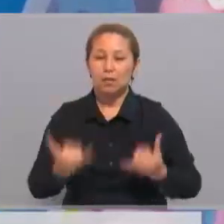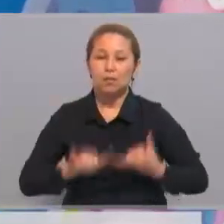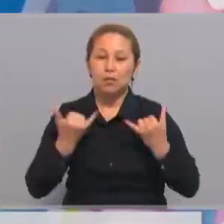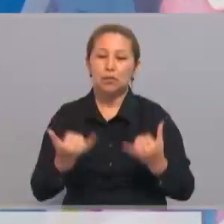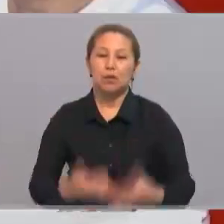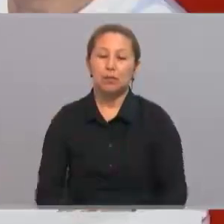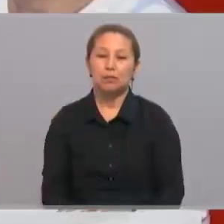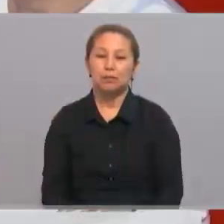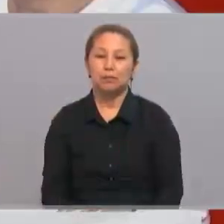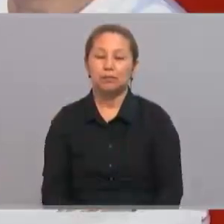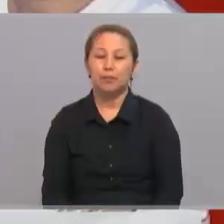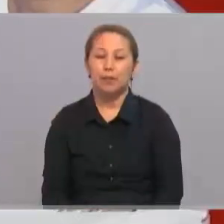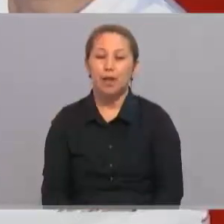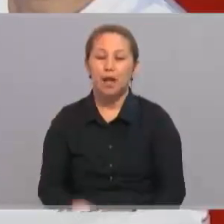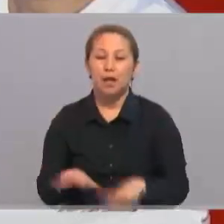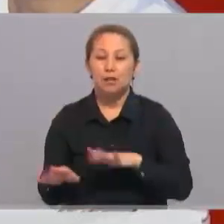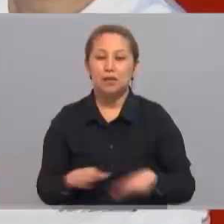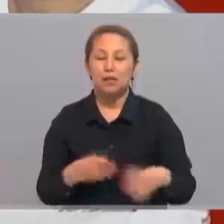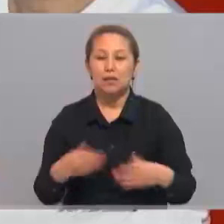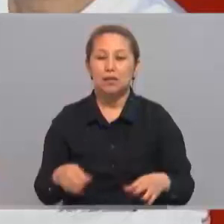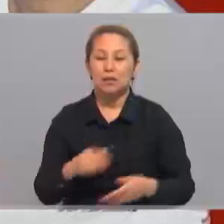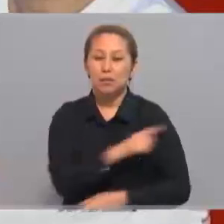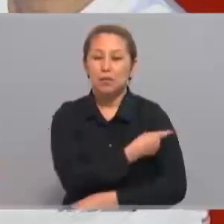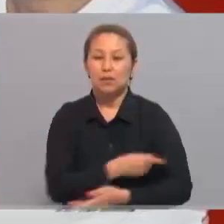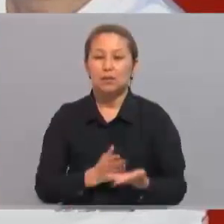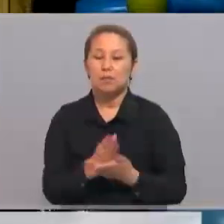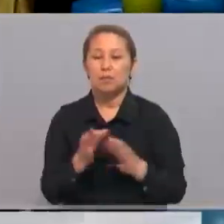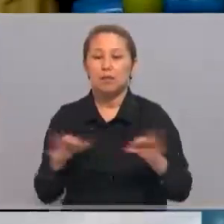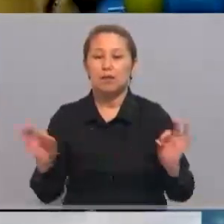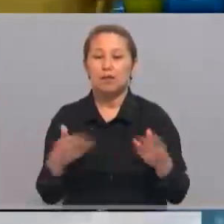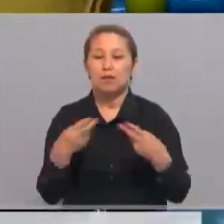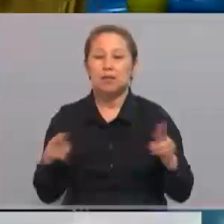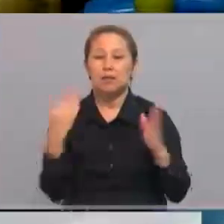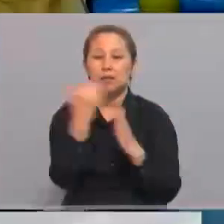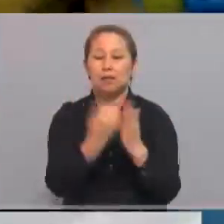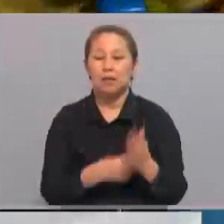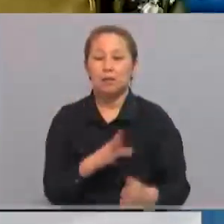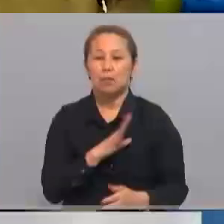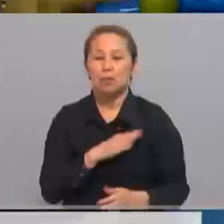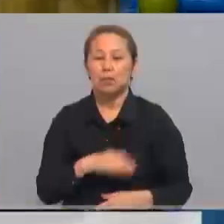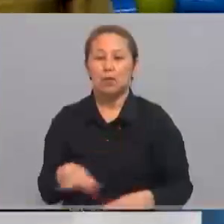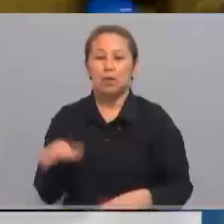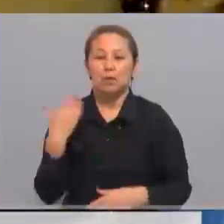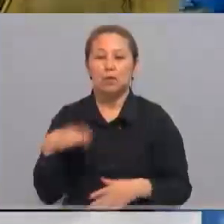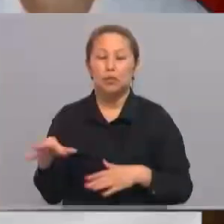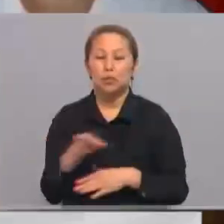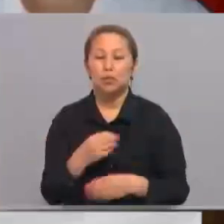құттықтаймын. Салтанат шарада медицина мамандарына концерттік бағдарлама ұсынылды. Түркістан